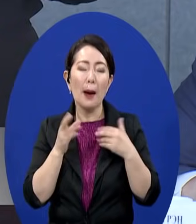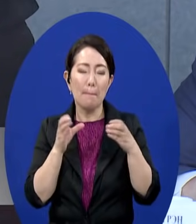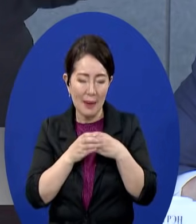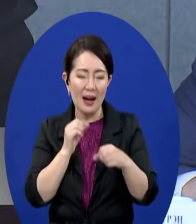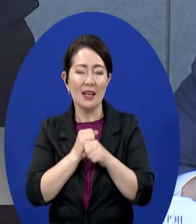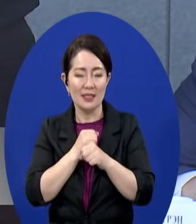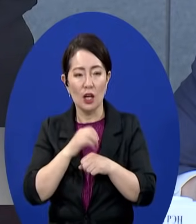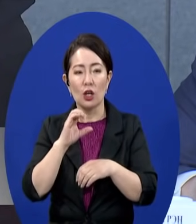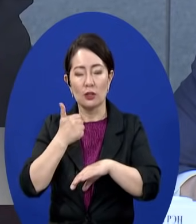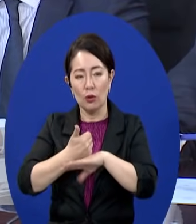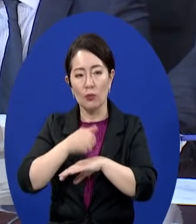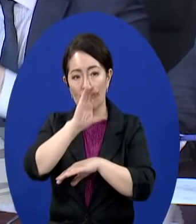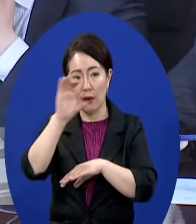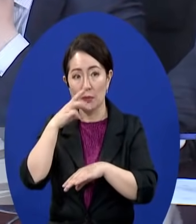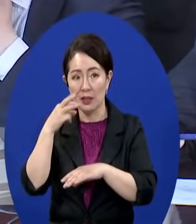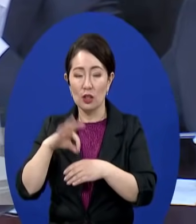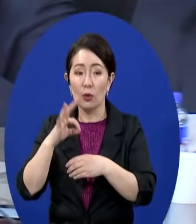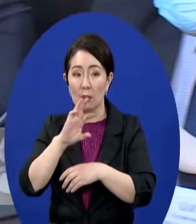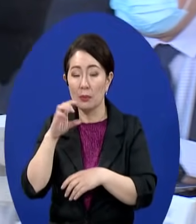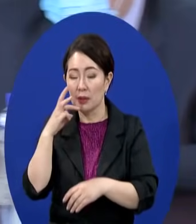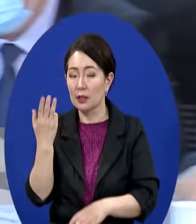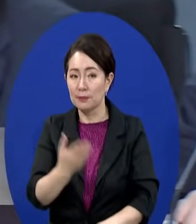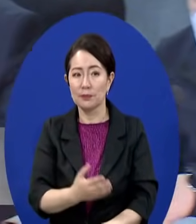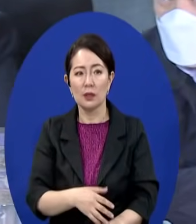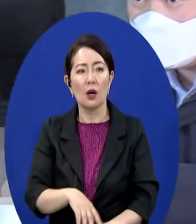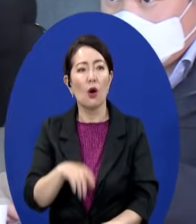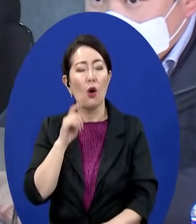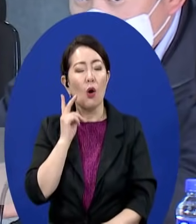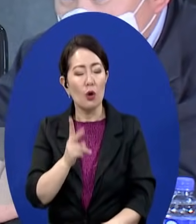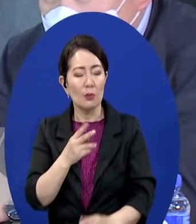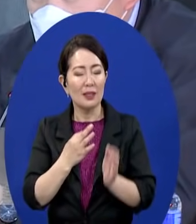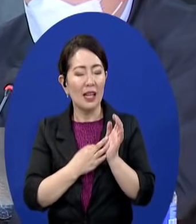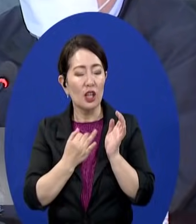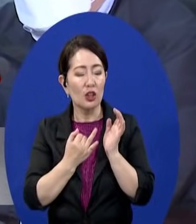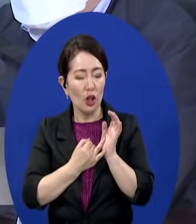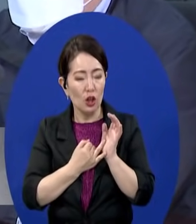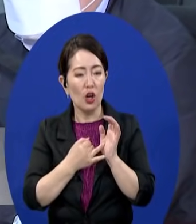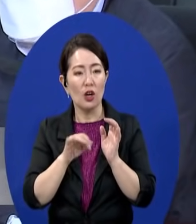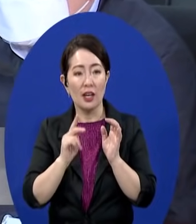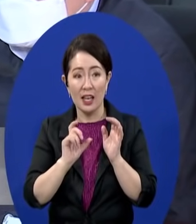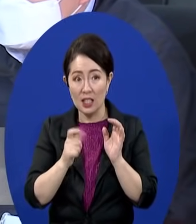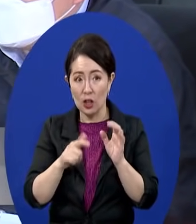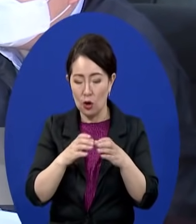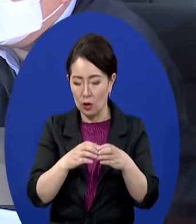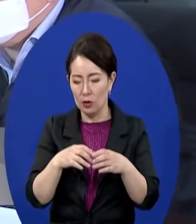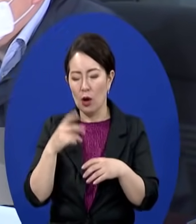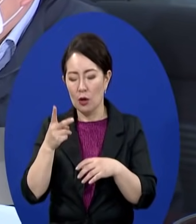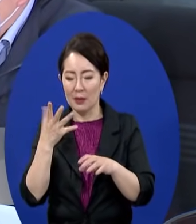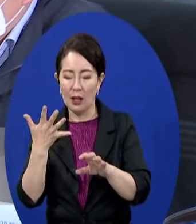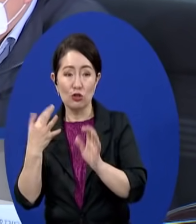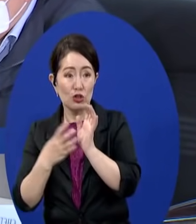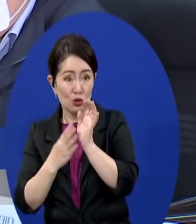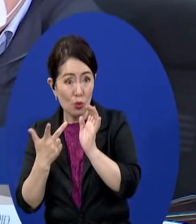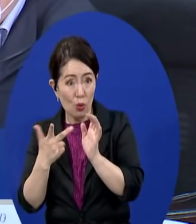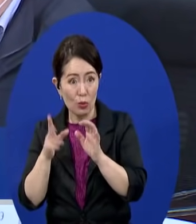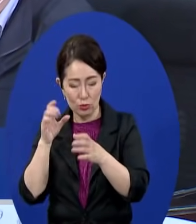сонгуулийн ерөнхий ороноос мэдээллээ. За улсын хэмжээнд 2087 хэсгийн оронд бол 2593 санал тоолох төхөөрөмжийг үлдүүгээд бэлэн